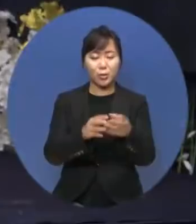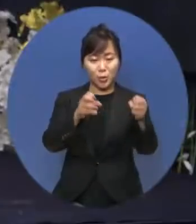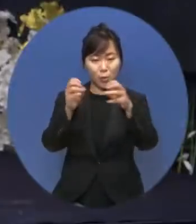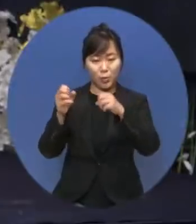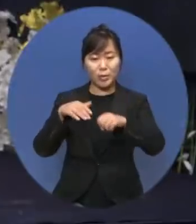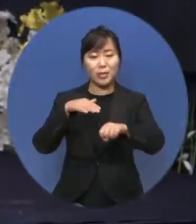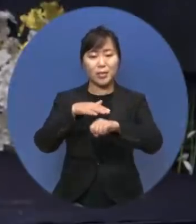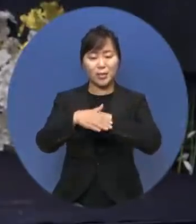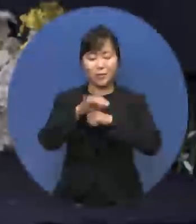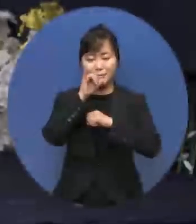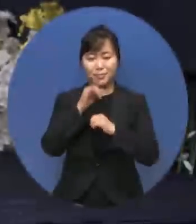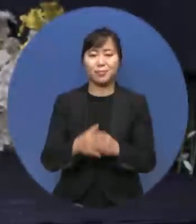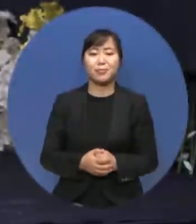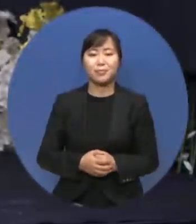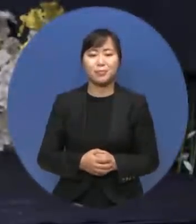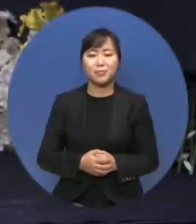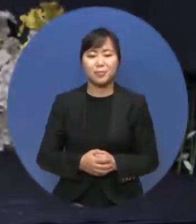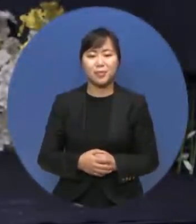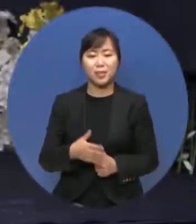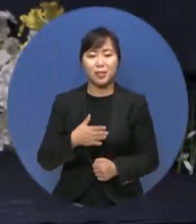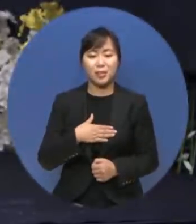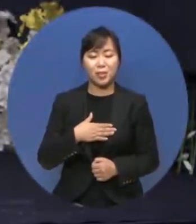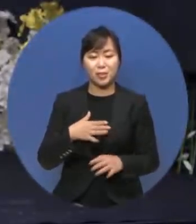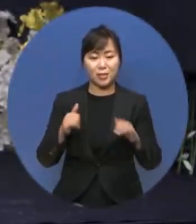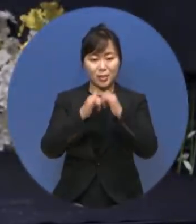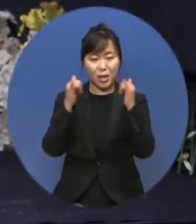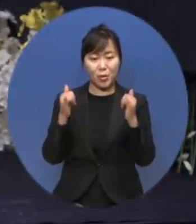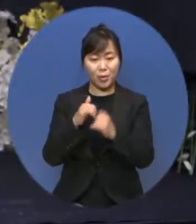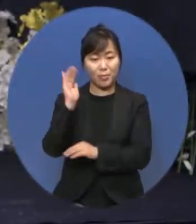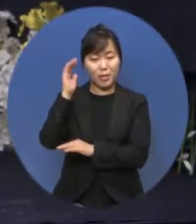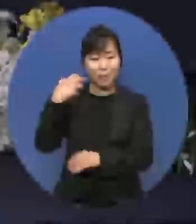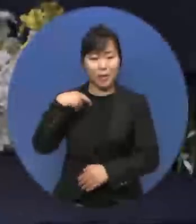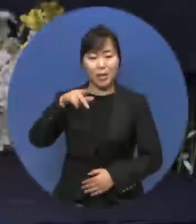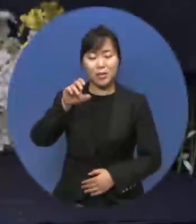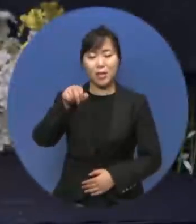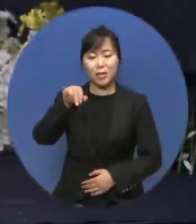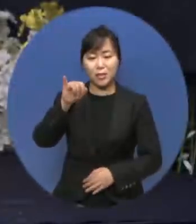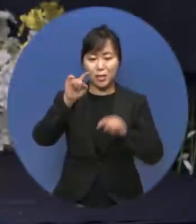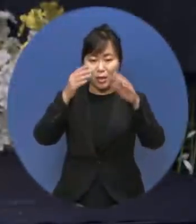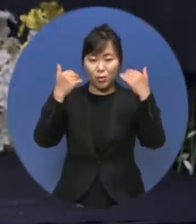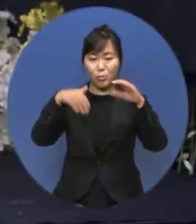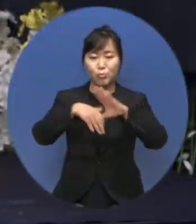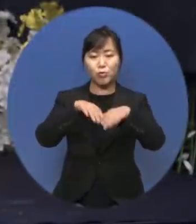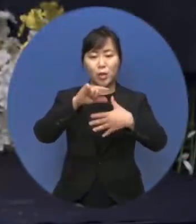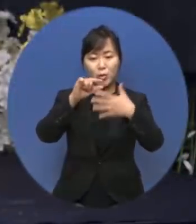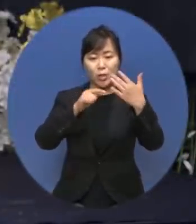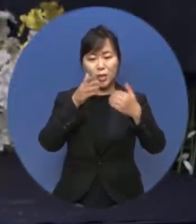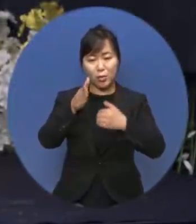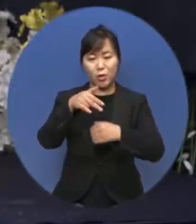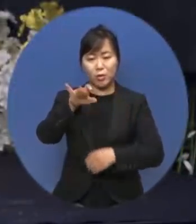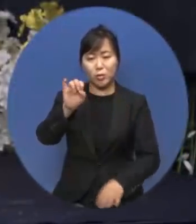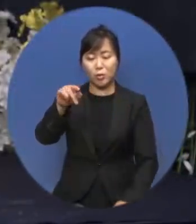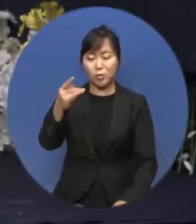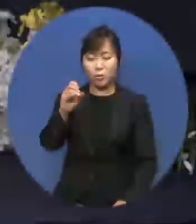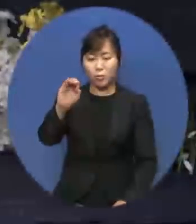콘서트 형식으로 진행하도록 하겠습니다. 저는 사회를 맡은 상지대학교 문화콘텐츠학과